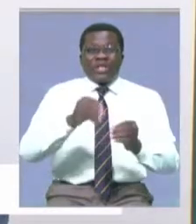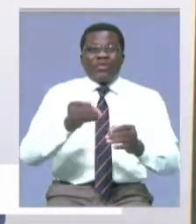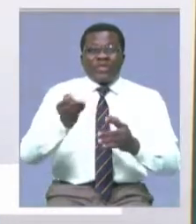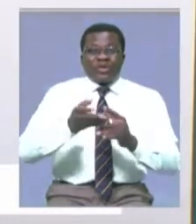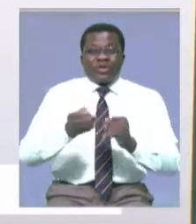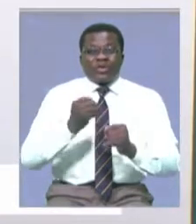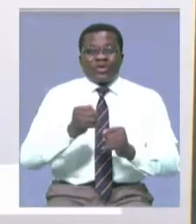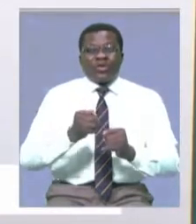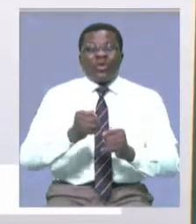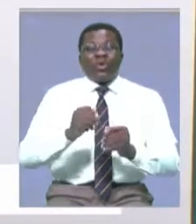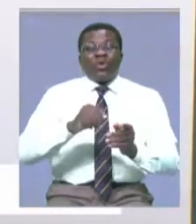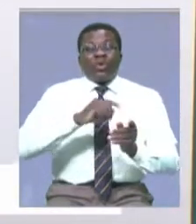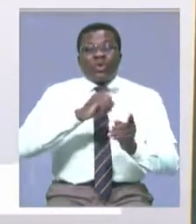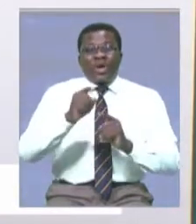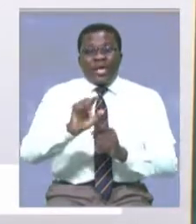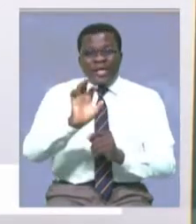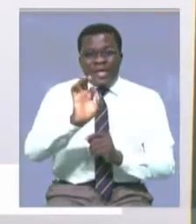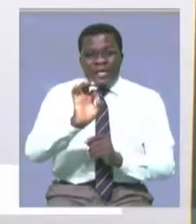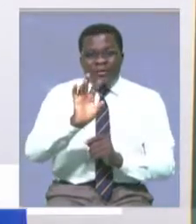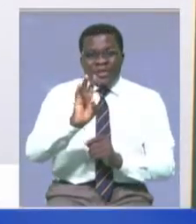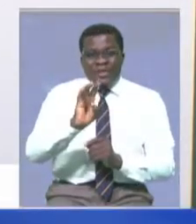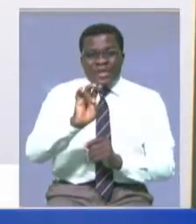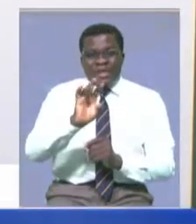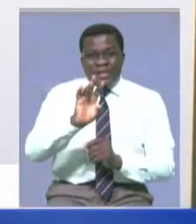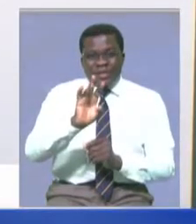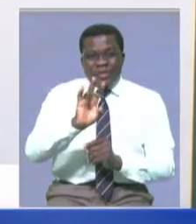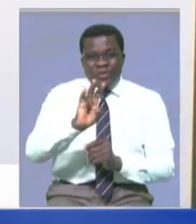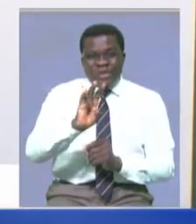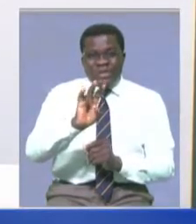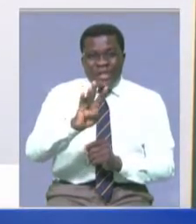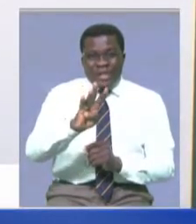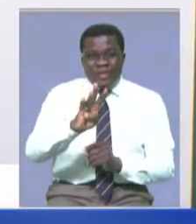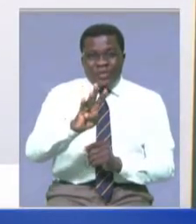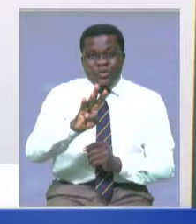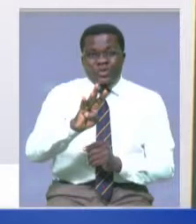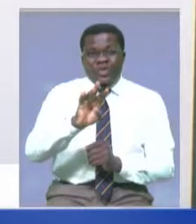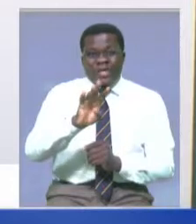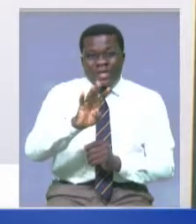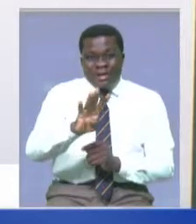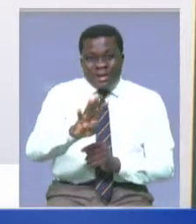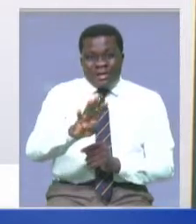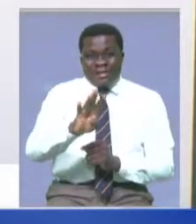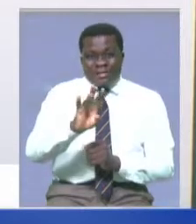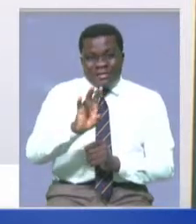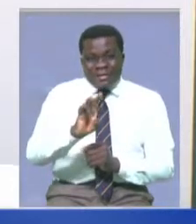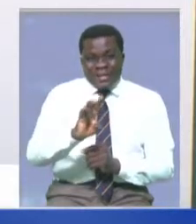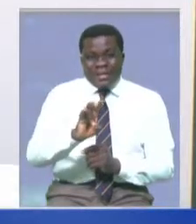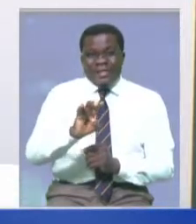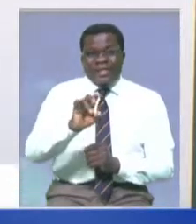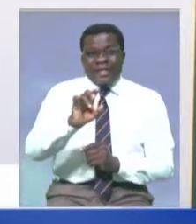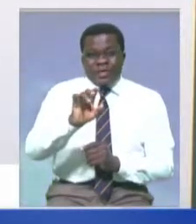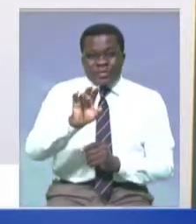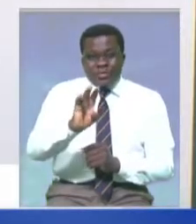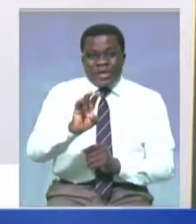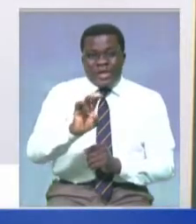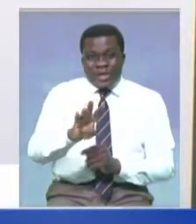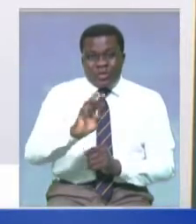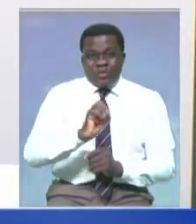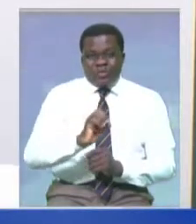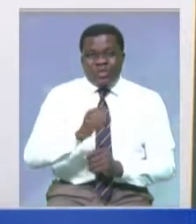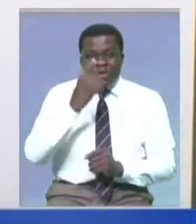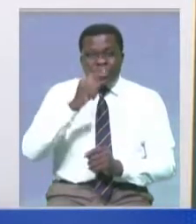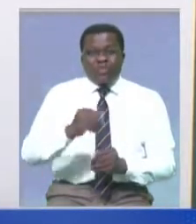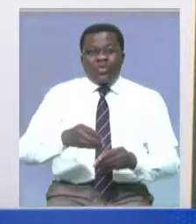dossier ou appeler le 97 74 47 74. 97 74 47 74. Donc,